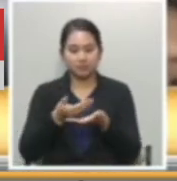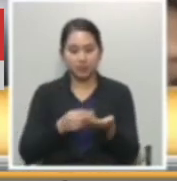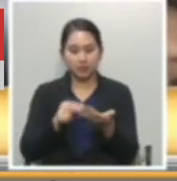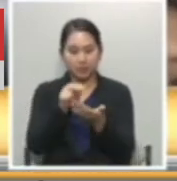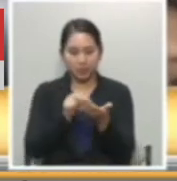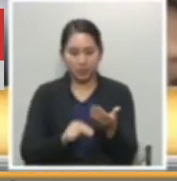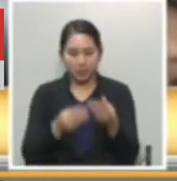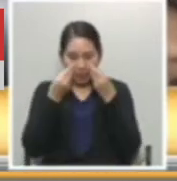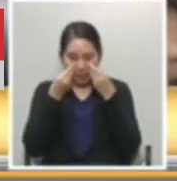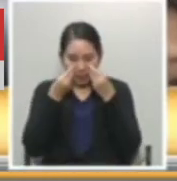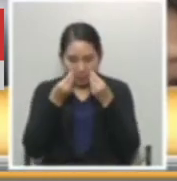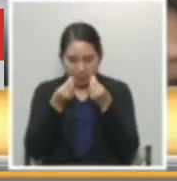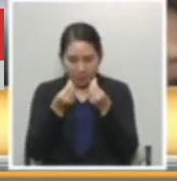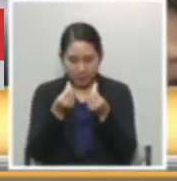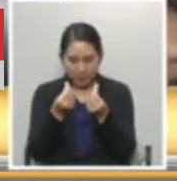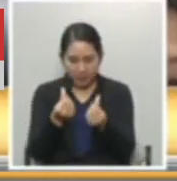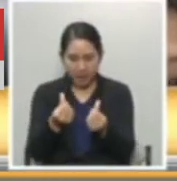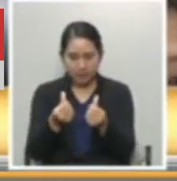ละเอียด